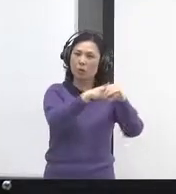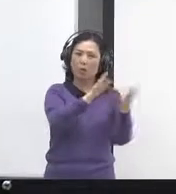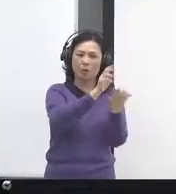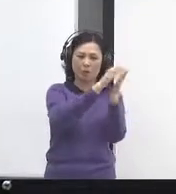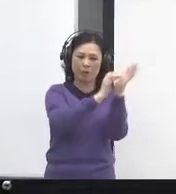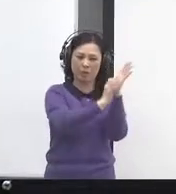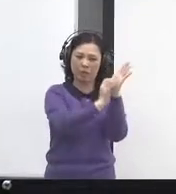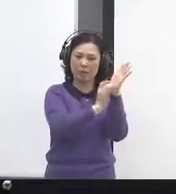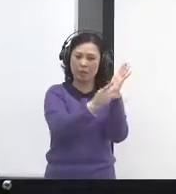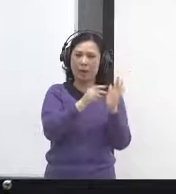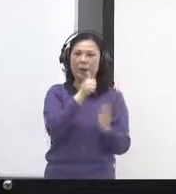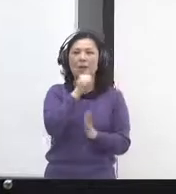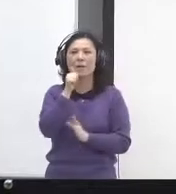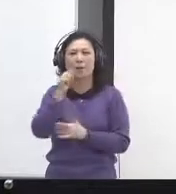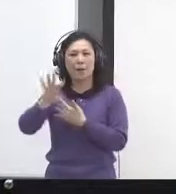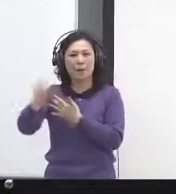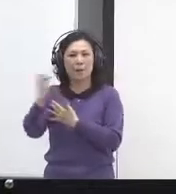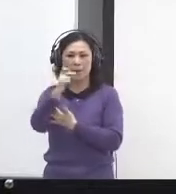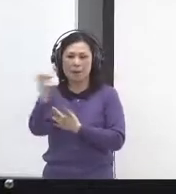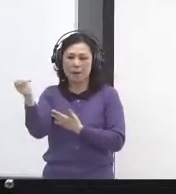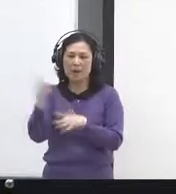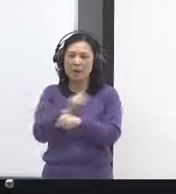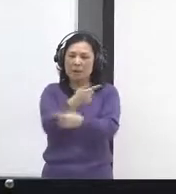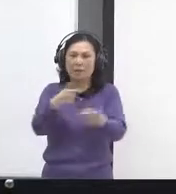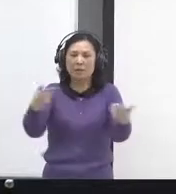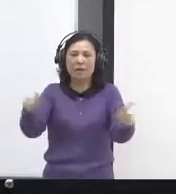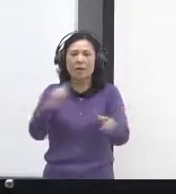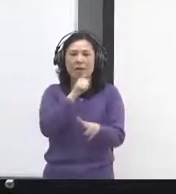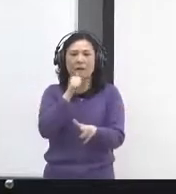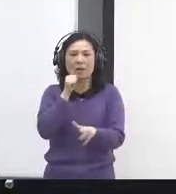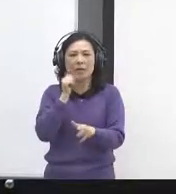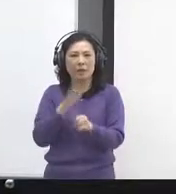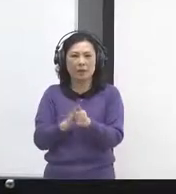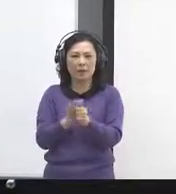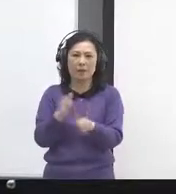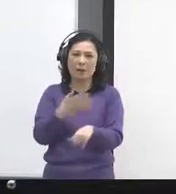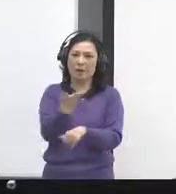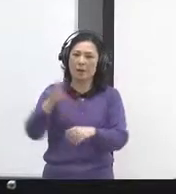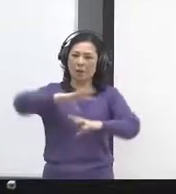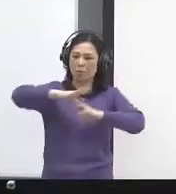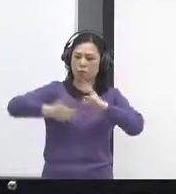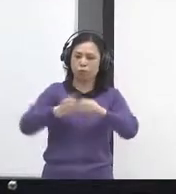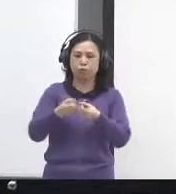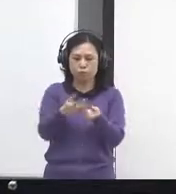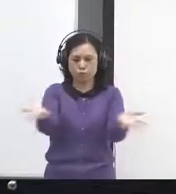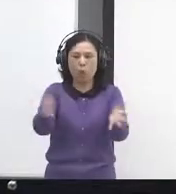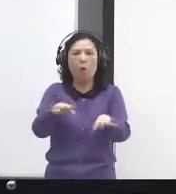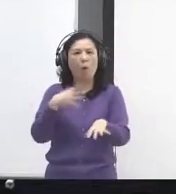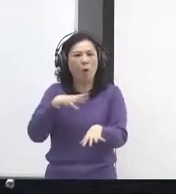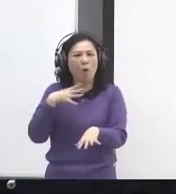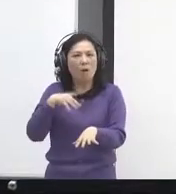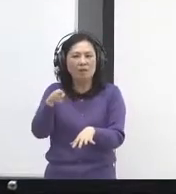让其他外国对台湾 g0v 非常有兴趣的朋友也能够透过 Slack 更了解就是台湾的Civic Tech 在做什么。